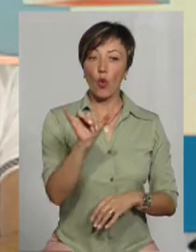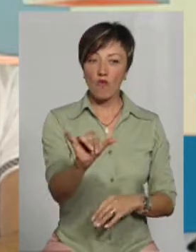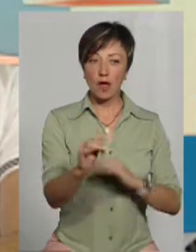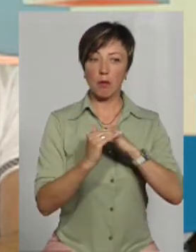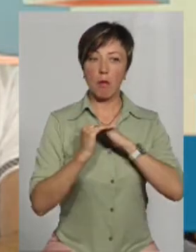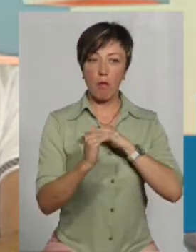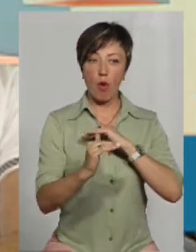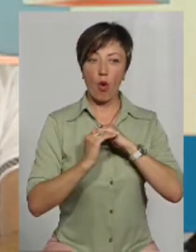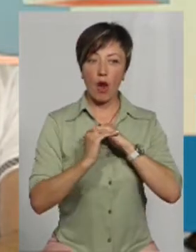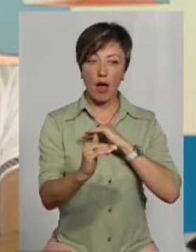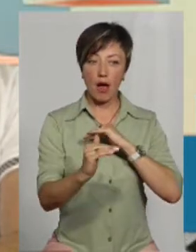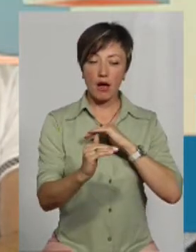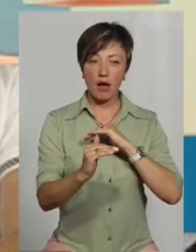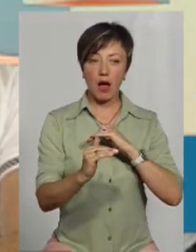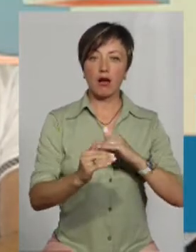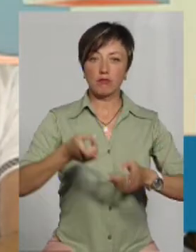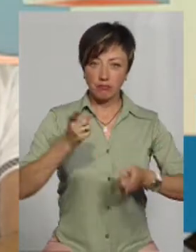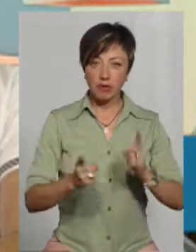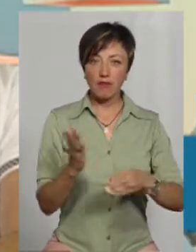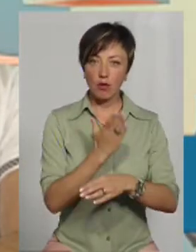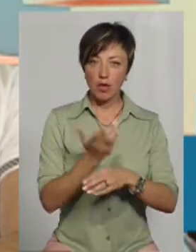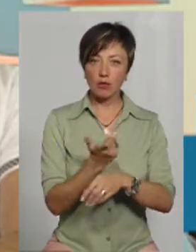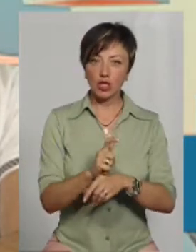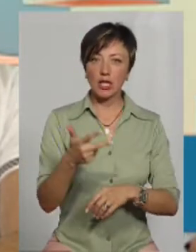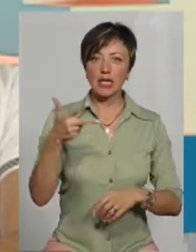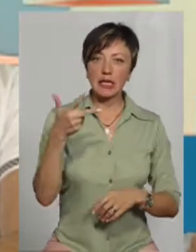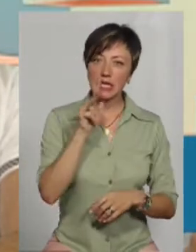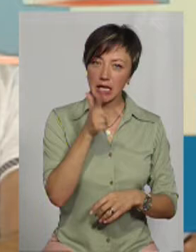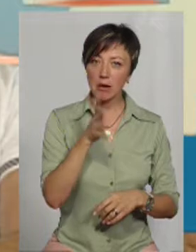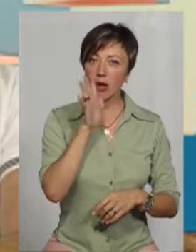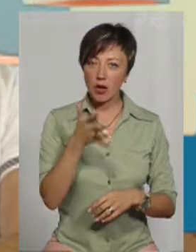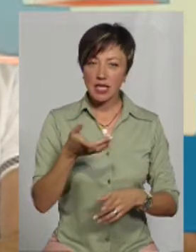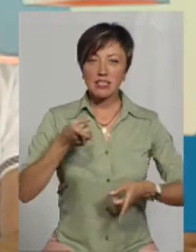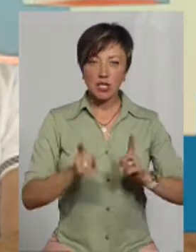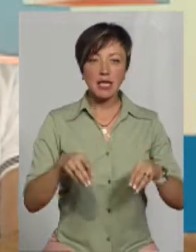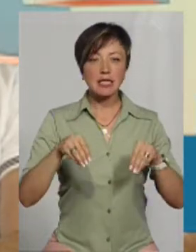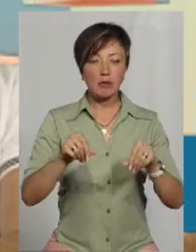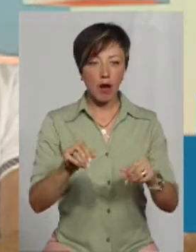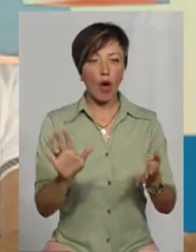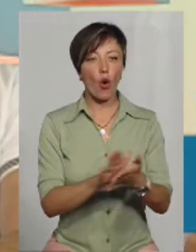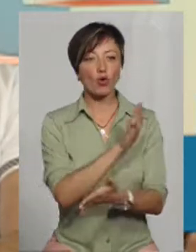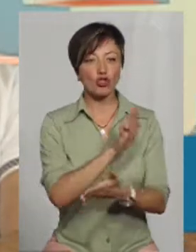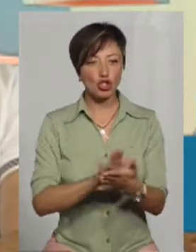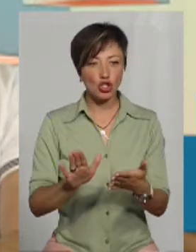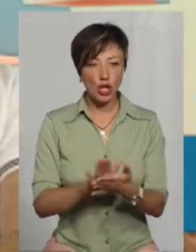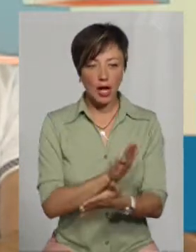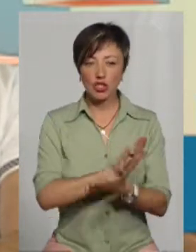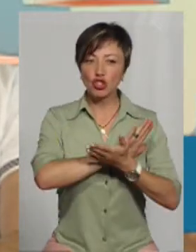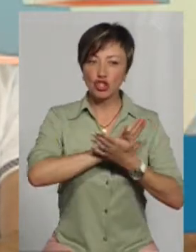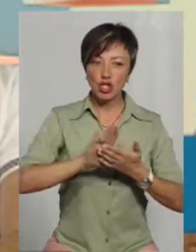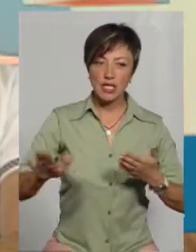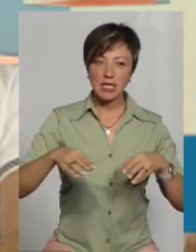поля йдуть вже в органічному виробництві більше там, 3-5 років, звичайно, земля очищається, чиста